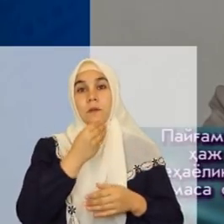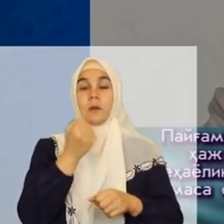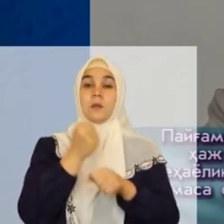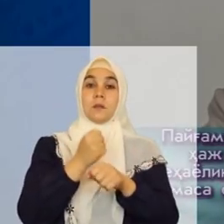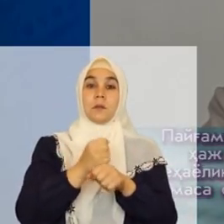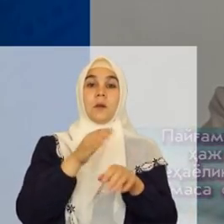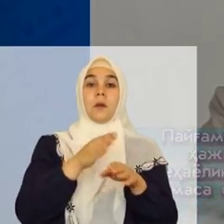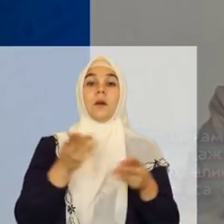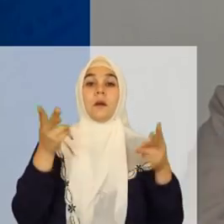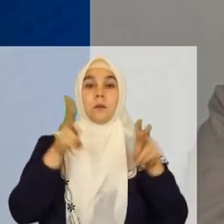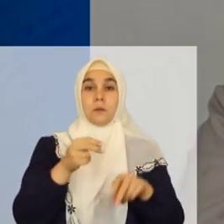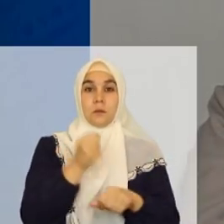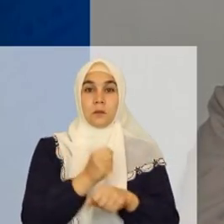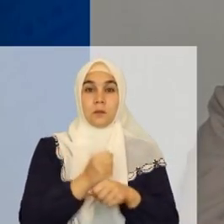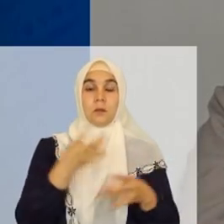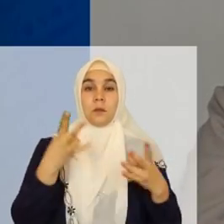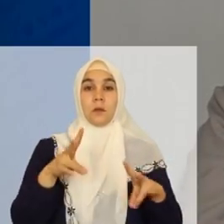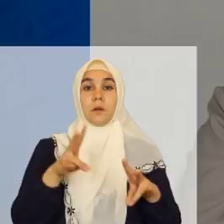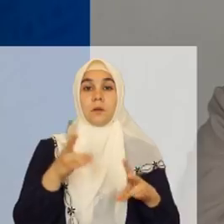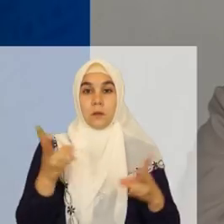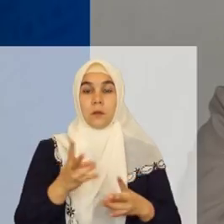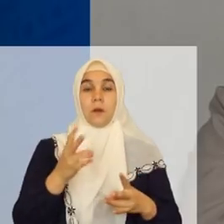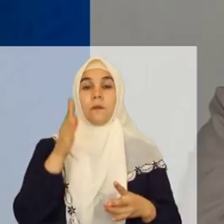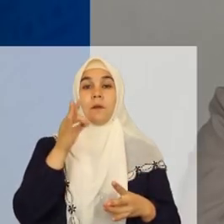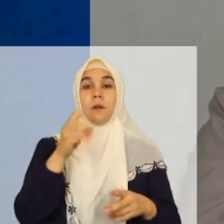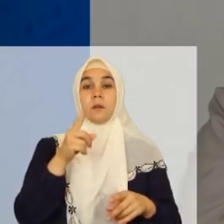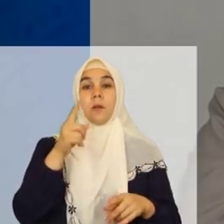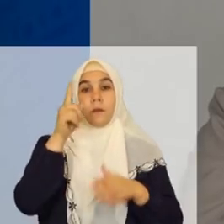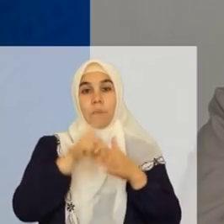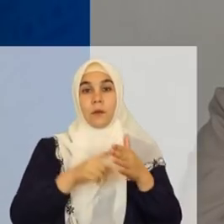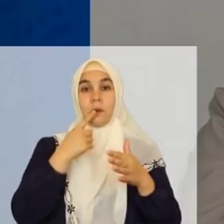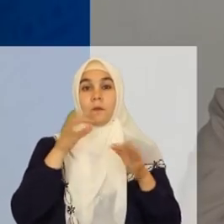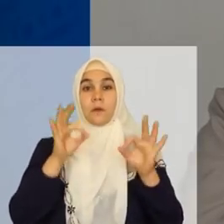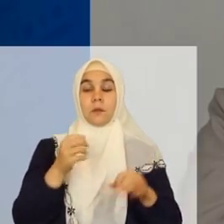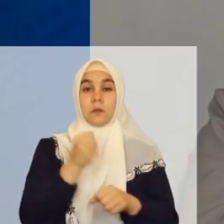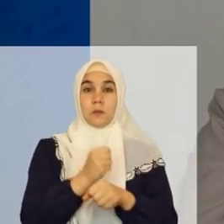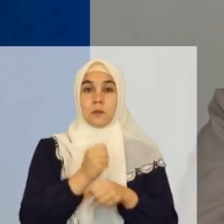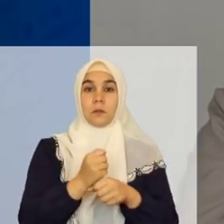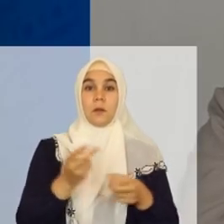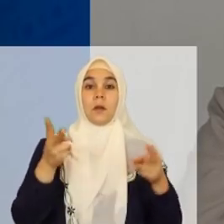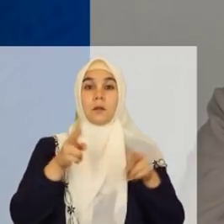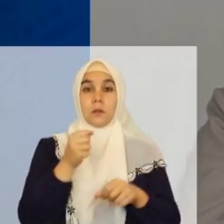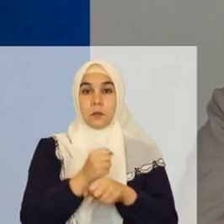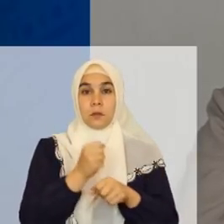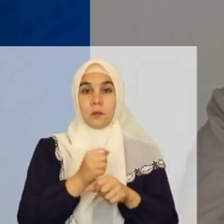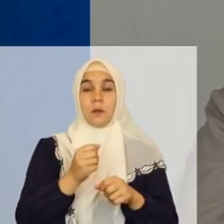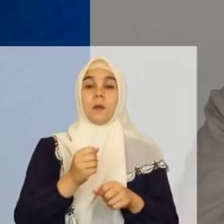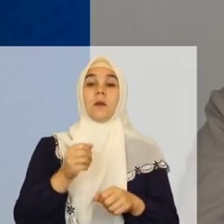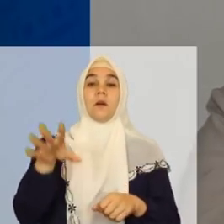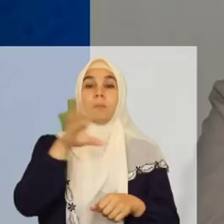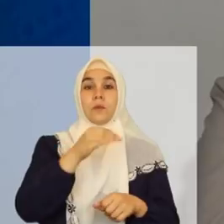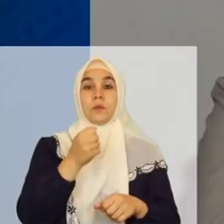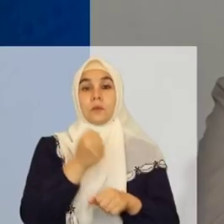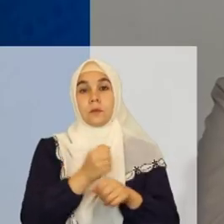asosida ado etsin. Va haligi aytganimizdek taqvo asosida ado etsin. Ana o'shundan